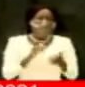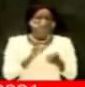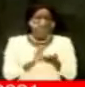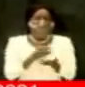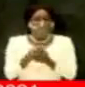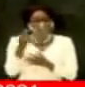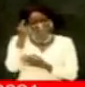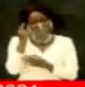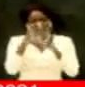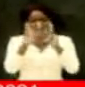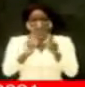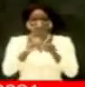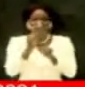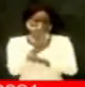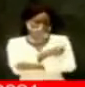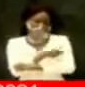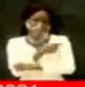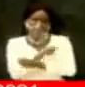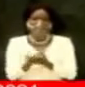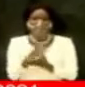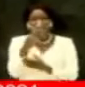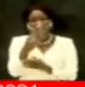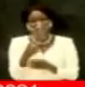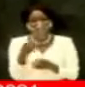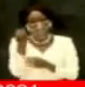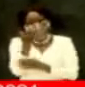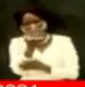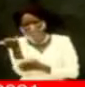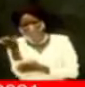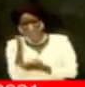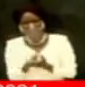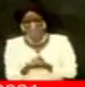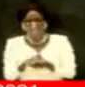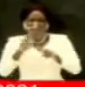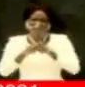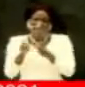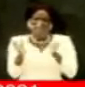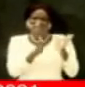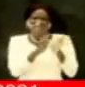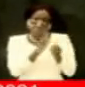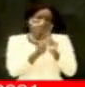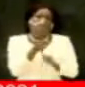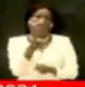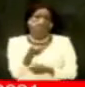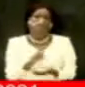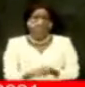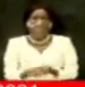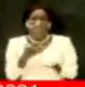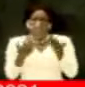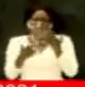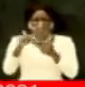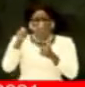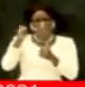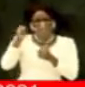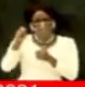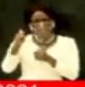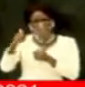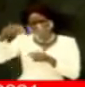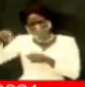effects ndifana namba ni moni kuti kodi have you noticed any strange side effects usikwapita kufika tsiku la lero